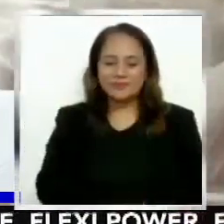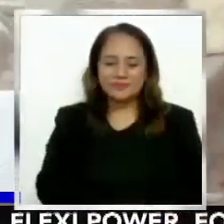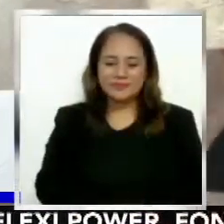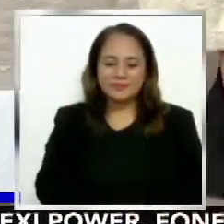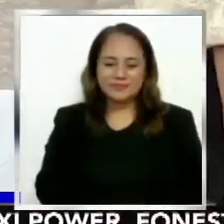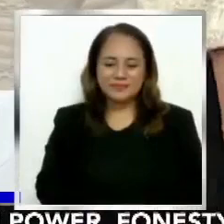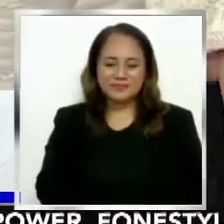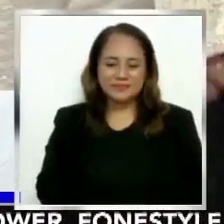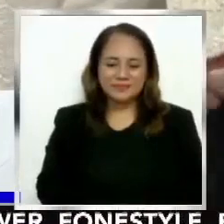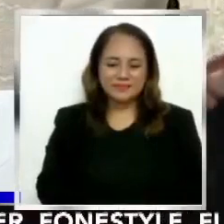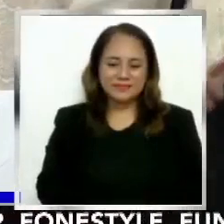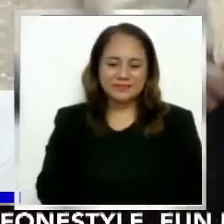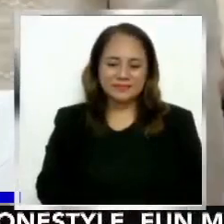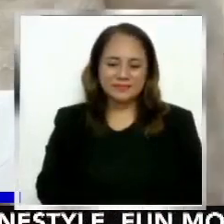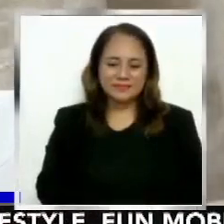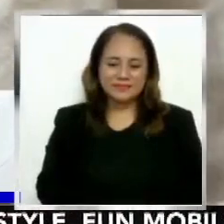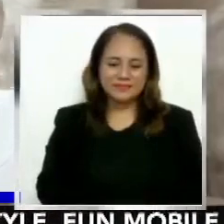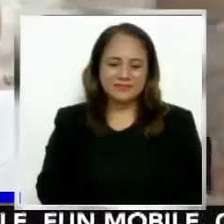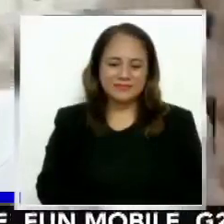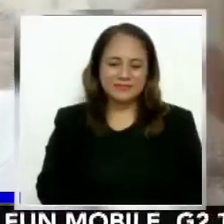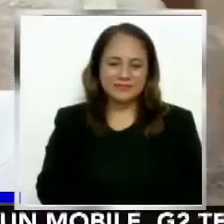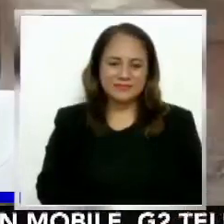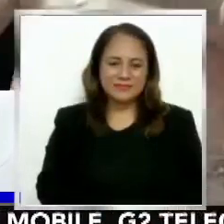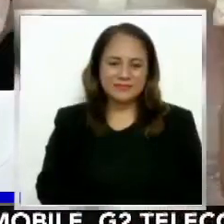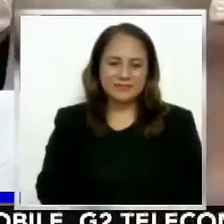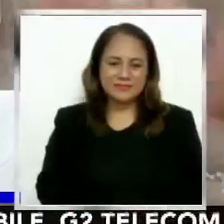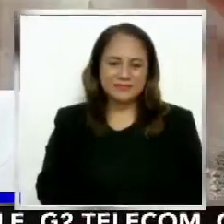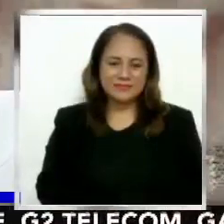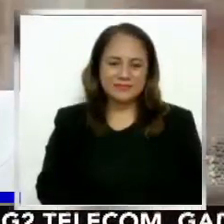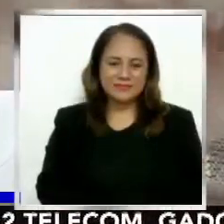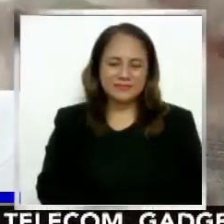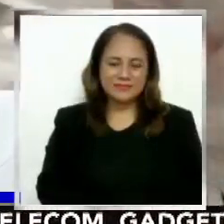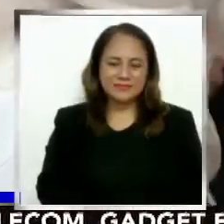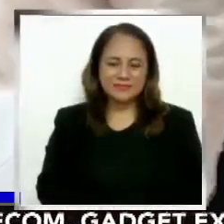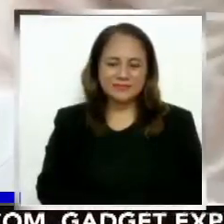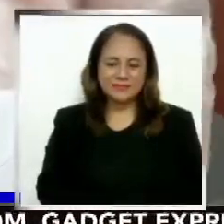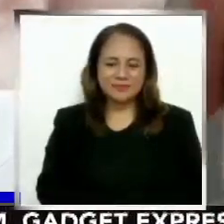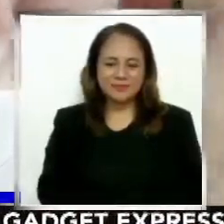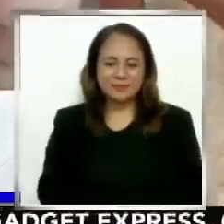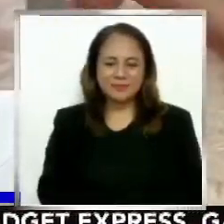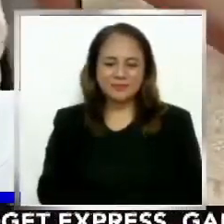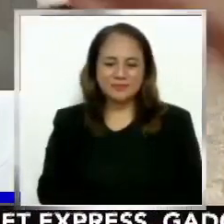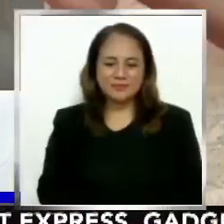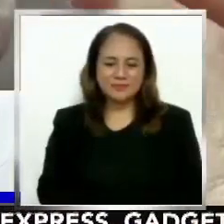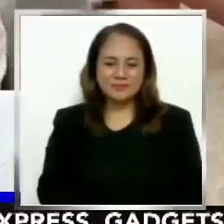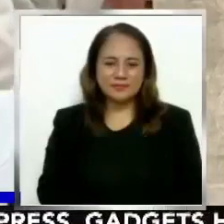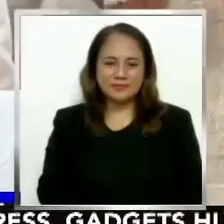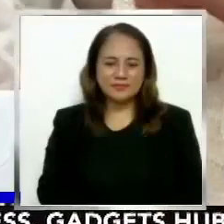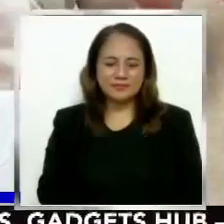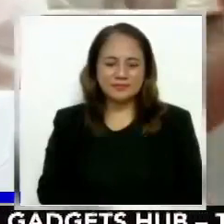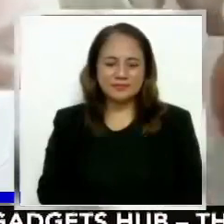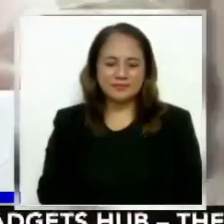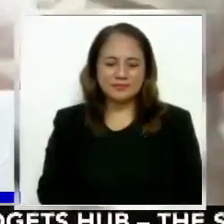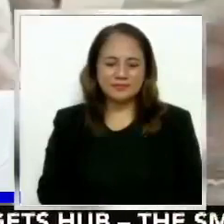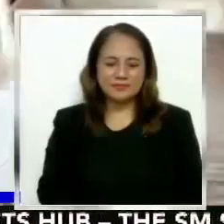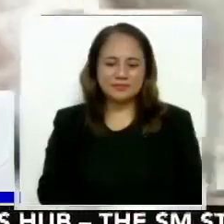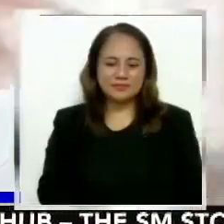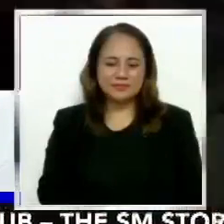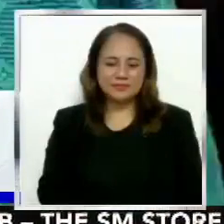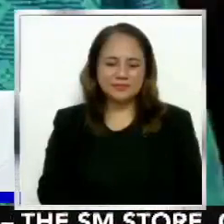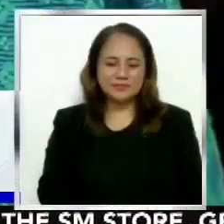The President of the Republic of the Philippines, President Ferdinand Romualdez Marcos